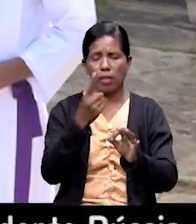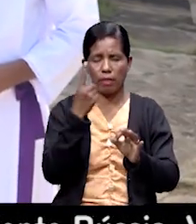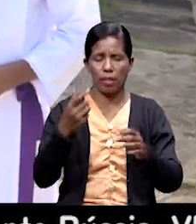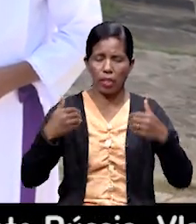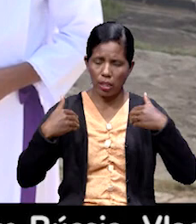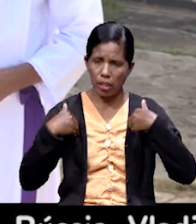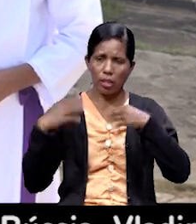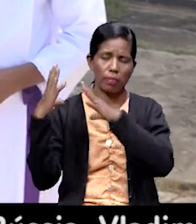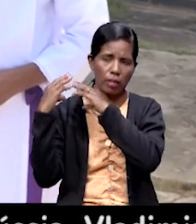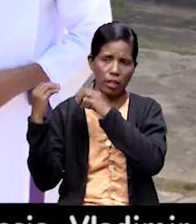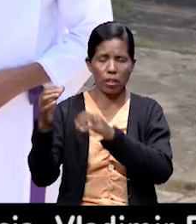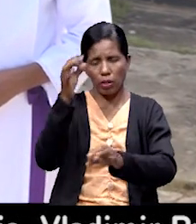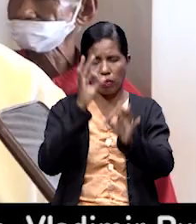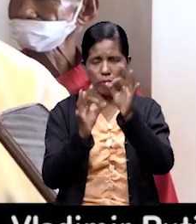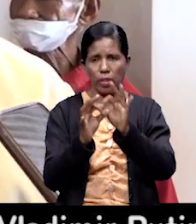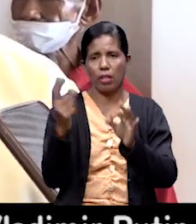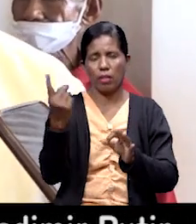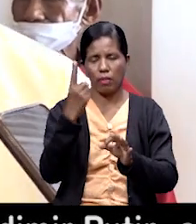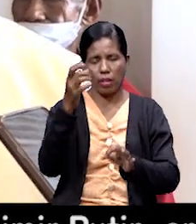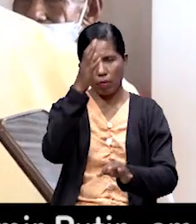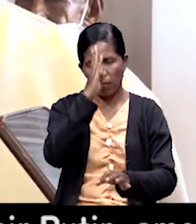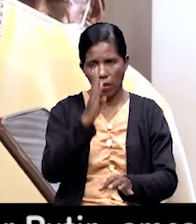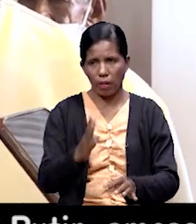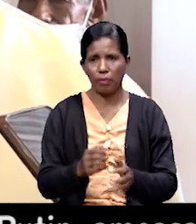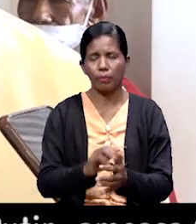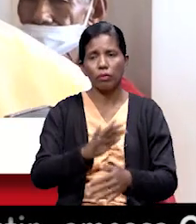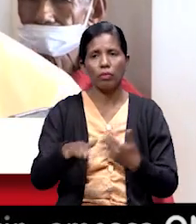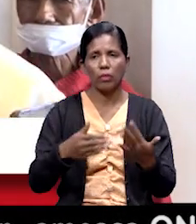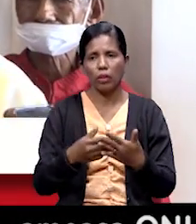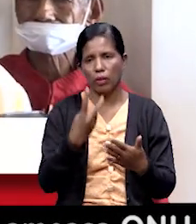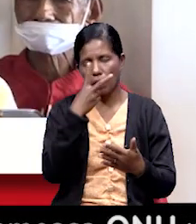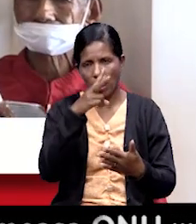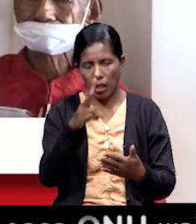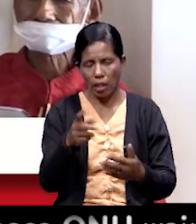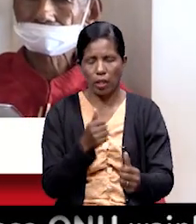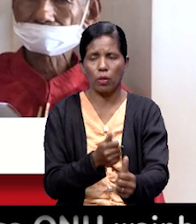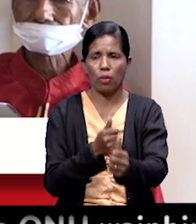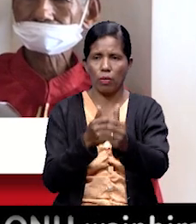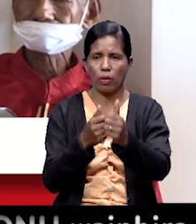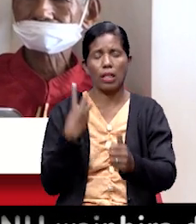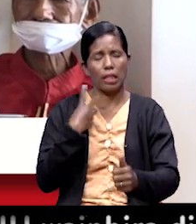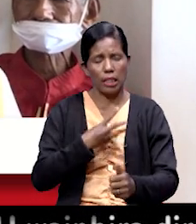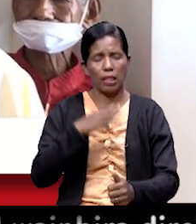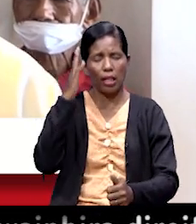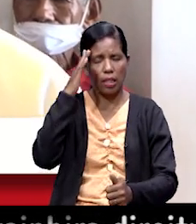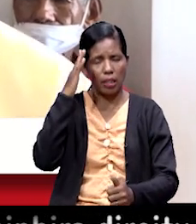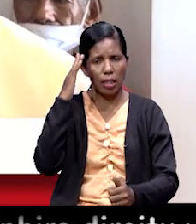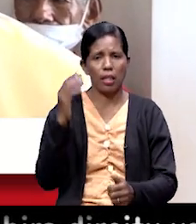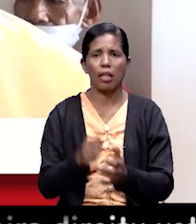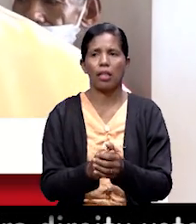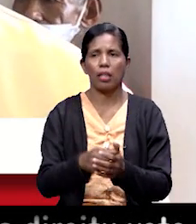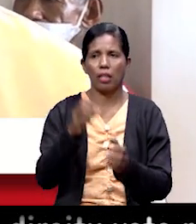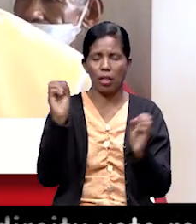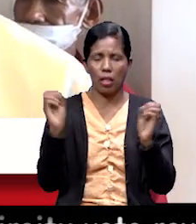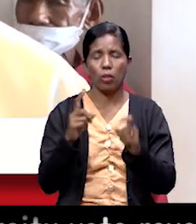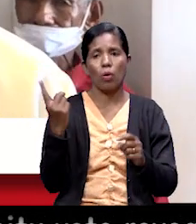Metin Iha Maromak. Hanoin durante loro hirakne sarani huta kompanya sarani tula tuir ita hatene katak sarani tula tur tep tebes laos